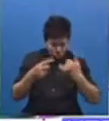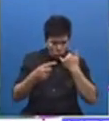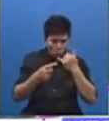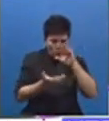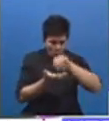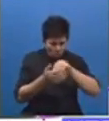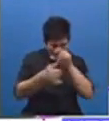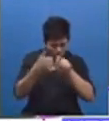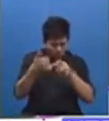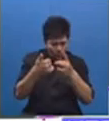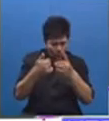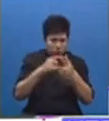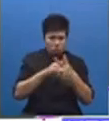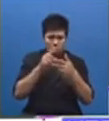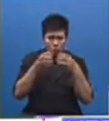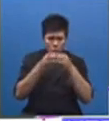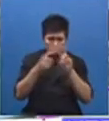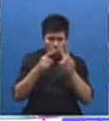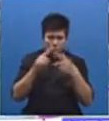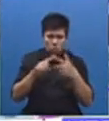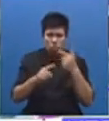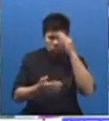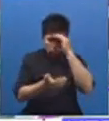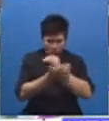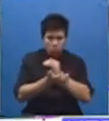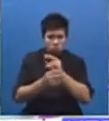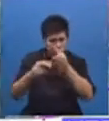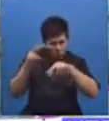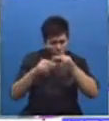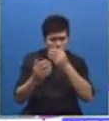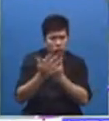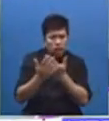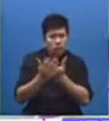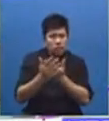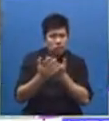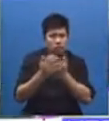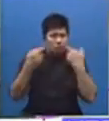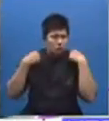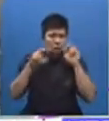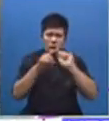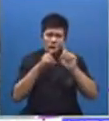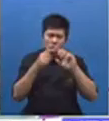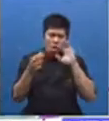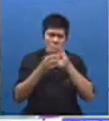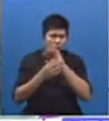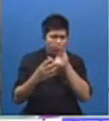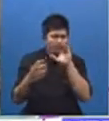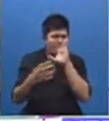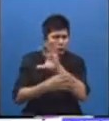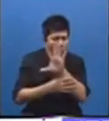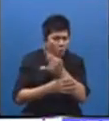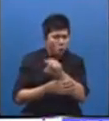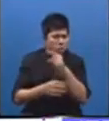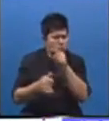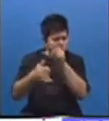ข้อมูลและจุดอ่อนจากนั้นทีมที่2จะโทรไปอ้างว่าเป็นตำรวจฝ่ายตรวจสอบการฟอกเงินหรือส่วนราชการต่างๆที่เกี่ยวข้องกับเหยื่อหลอกเหยื่อ